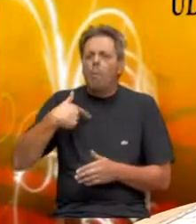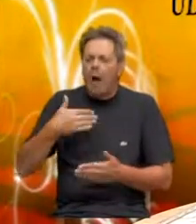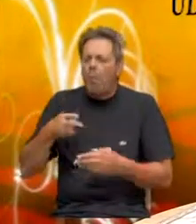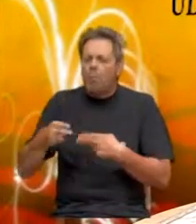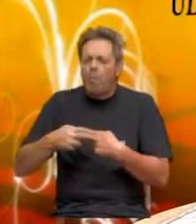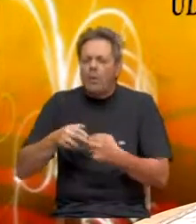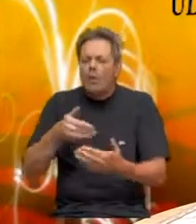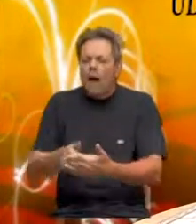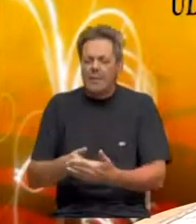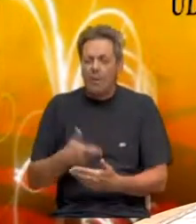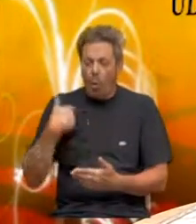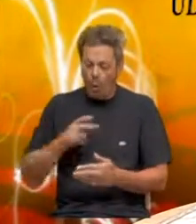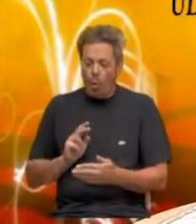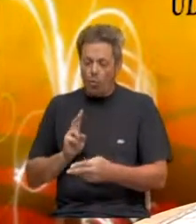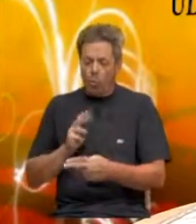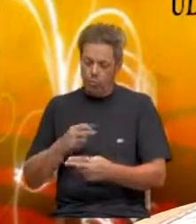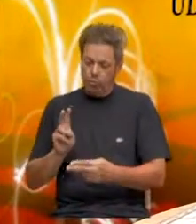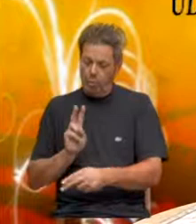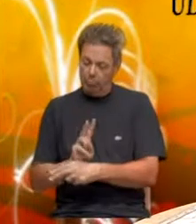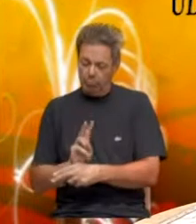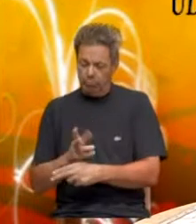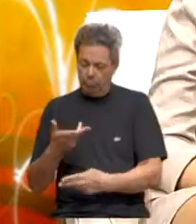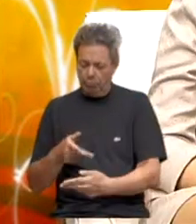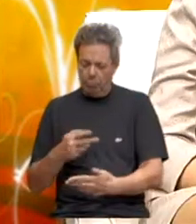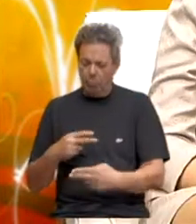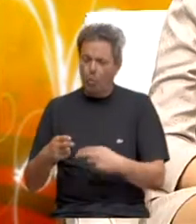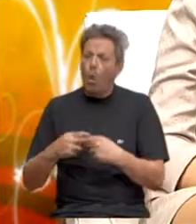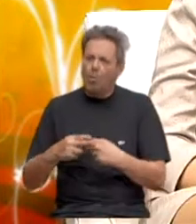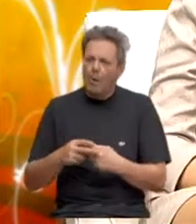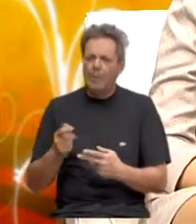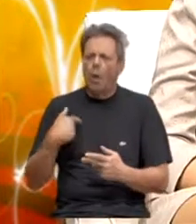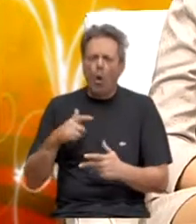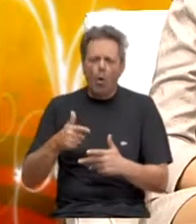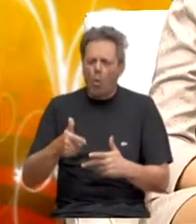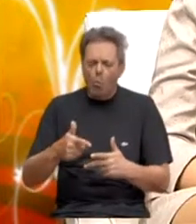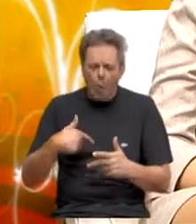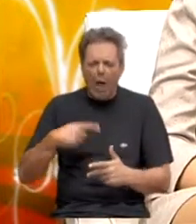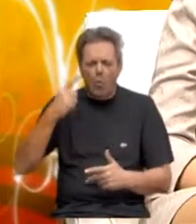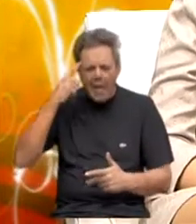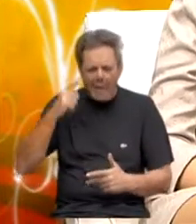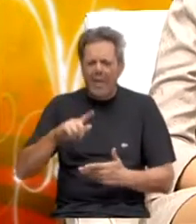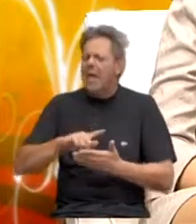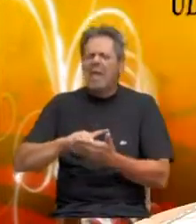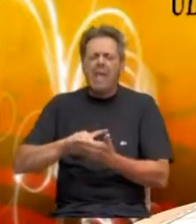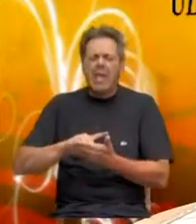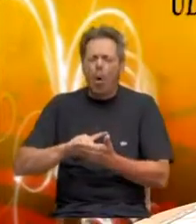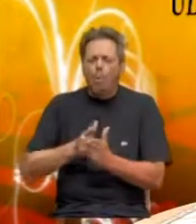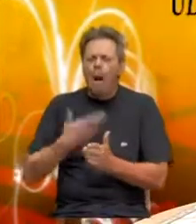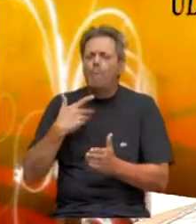Jer oni koji su uz takvog bolesnika moraju biti i obučeni ili napravljeni da nadnu prvu neku